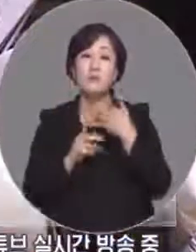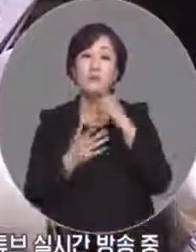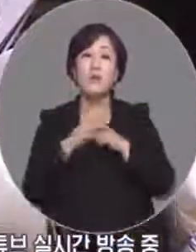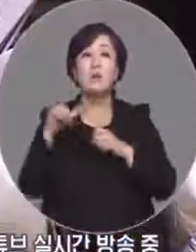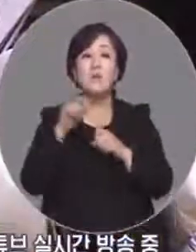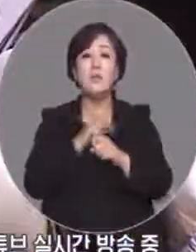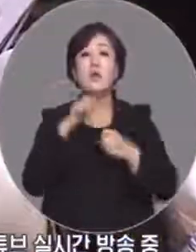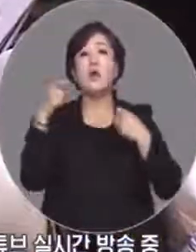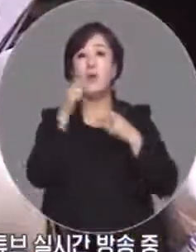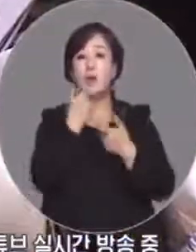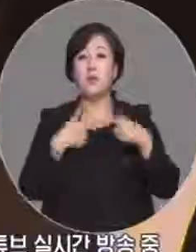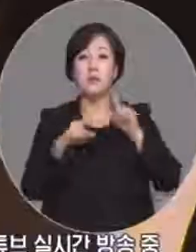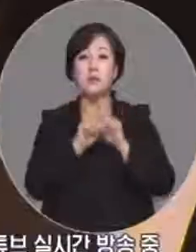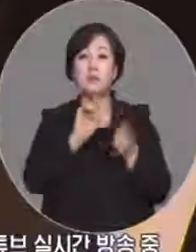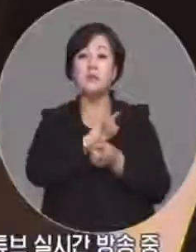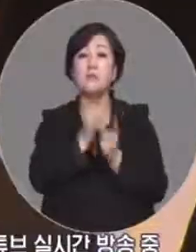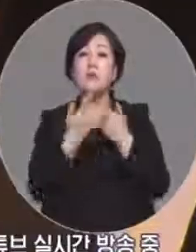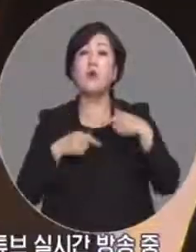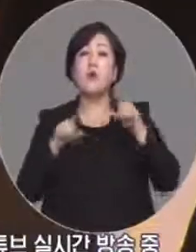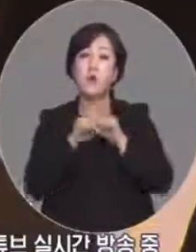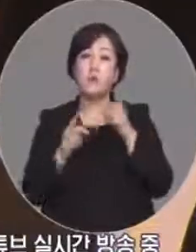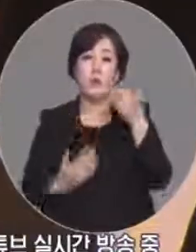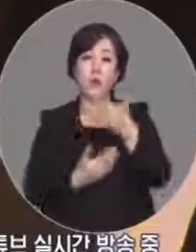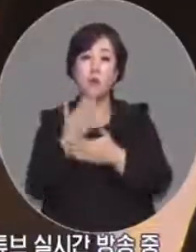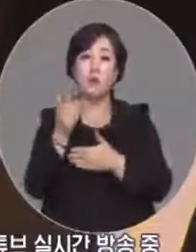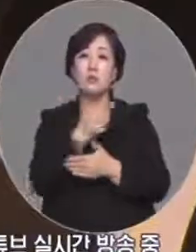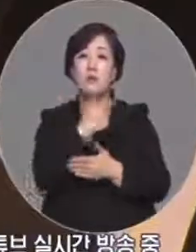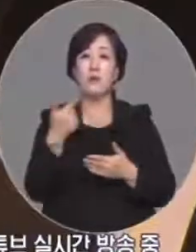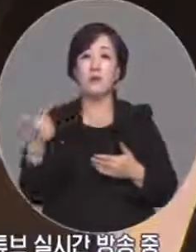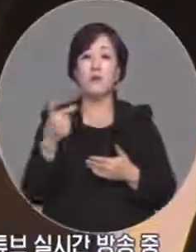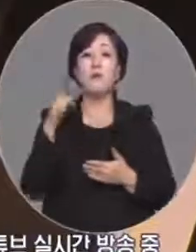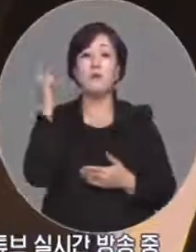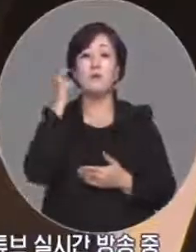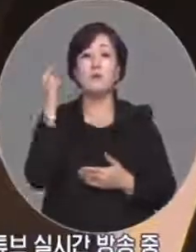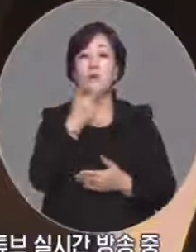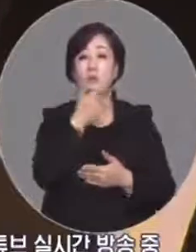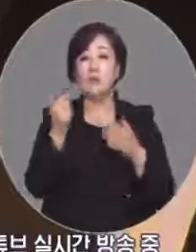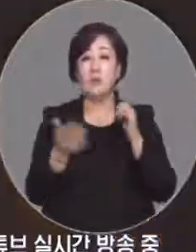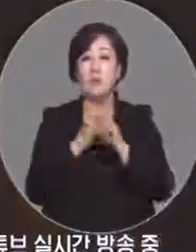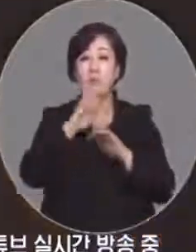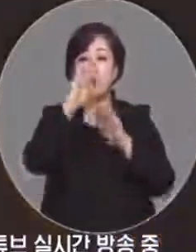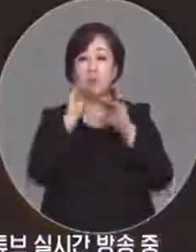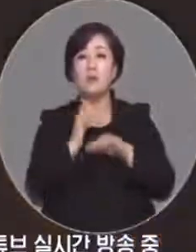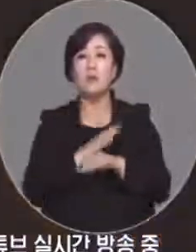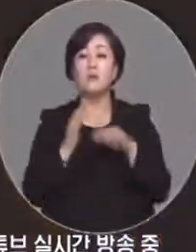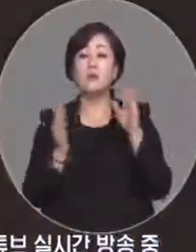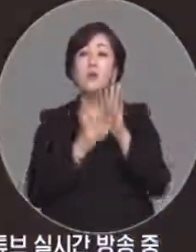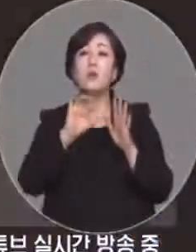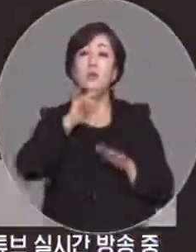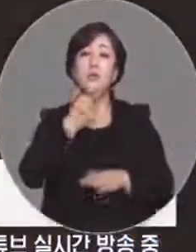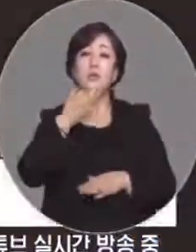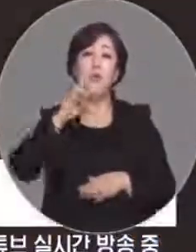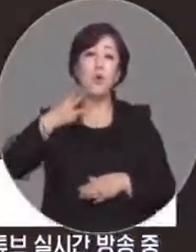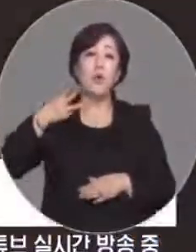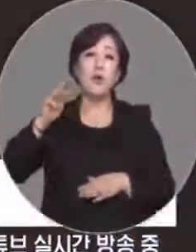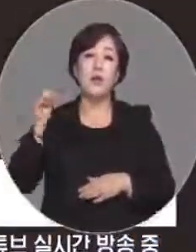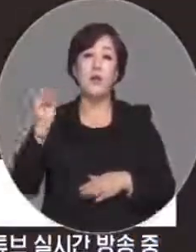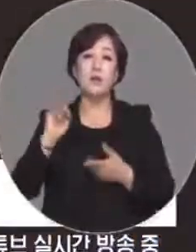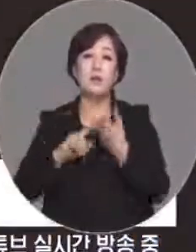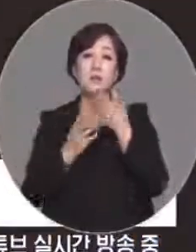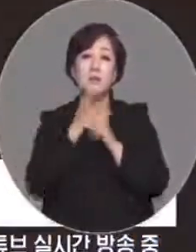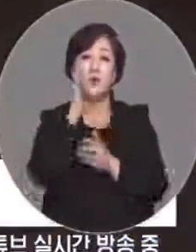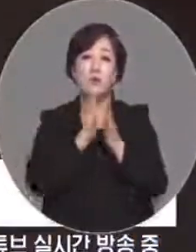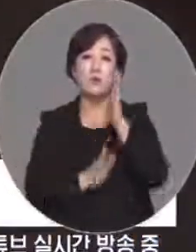첼로와 바이올린, 오보에가 어우러져 웅장한 소리를 이뤄냅니다. 니콜라이 알렉세예프가 이끄는